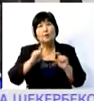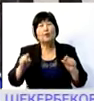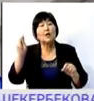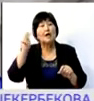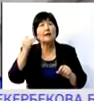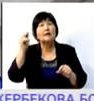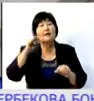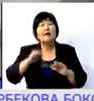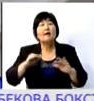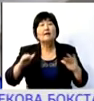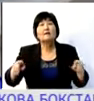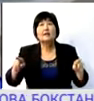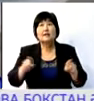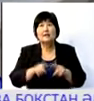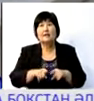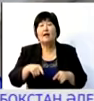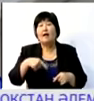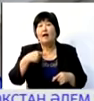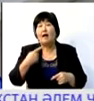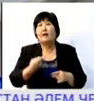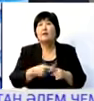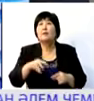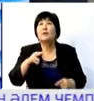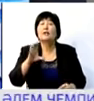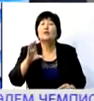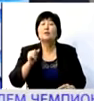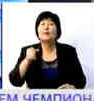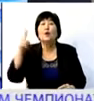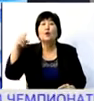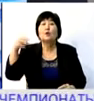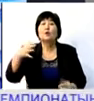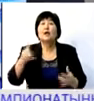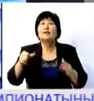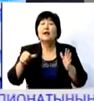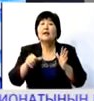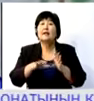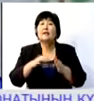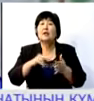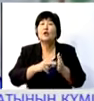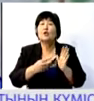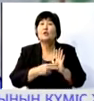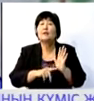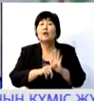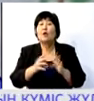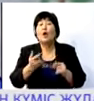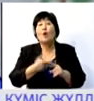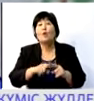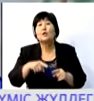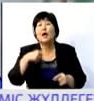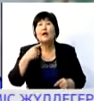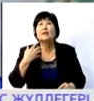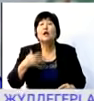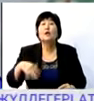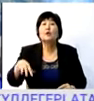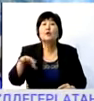алатын шәкірттер шетінен талапты. Айталық Мерей Сенбай күн көзінен қуат алатын Energy Park жобасын қолға алыпты. Оның айтуынша сыр